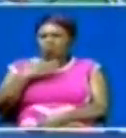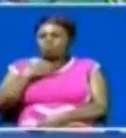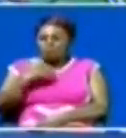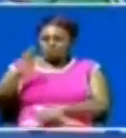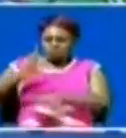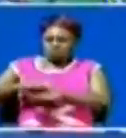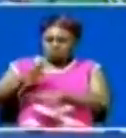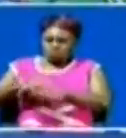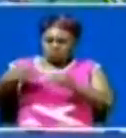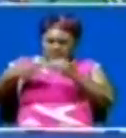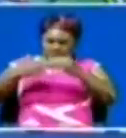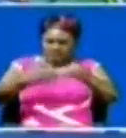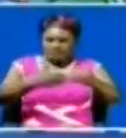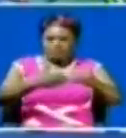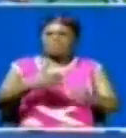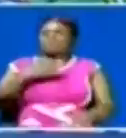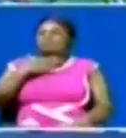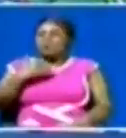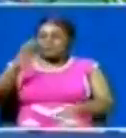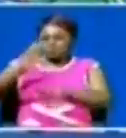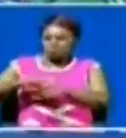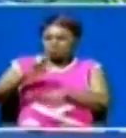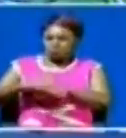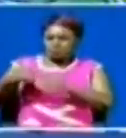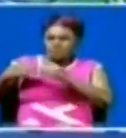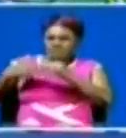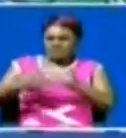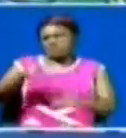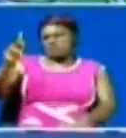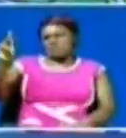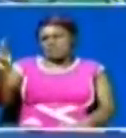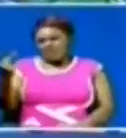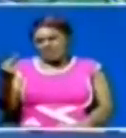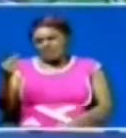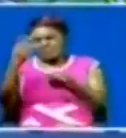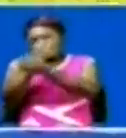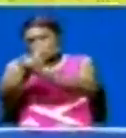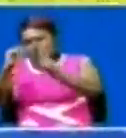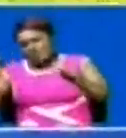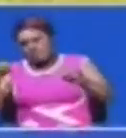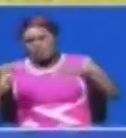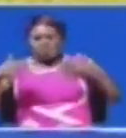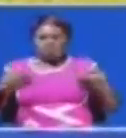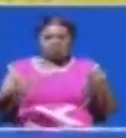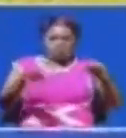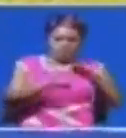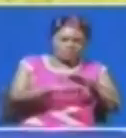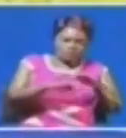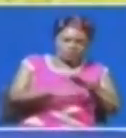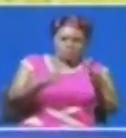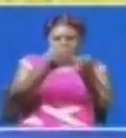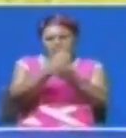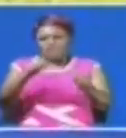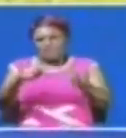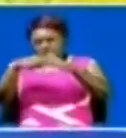good leadership. We want good leaders in Kenya. Iwe ni president, iwe ni deputy, iwe ni nani mpaka